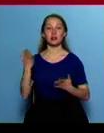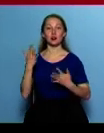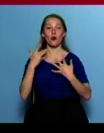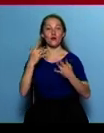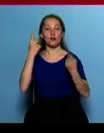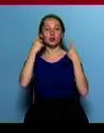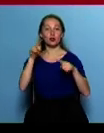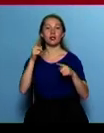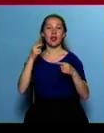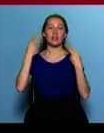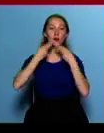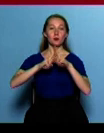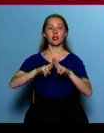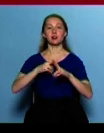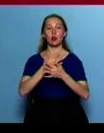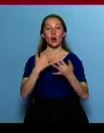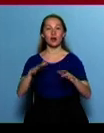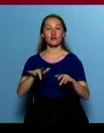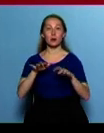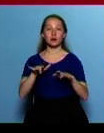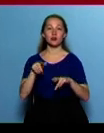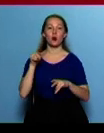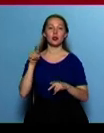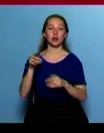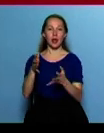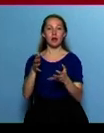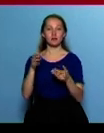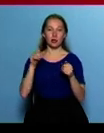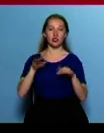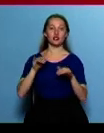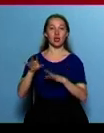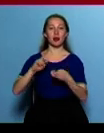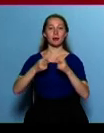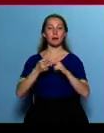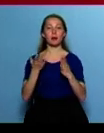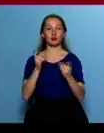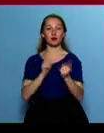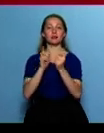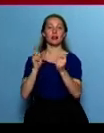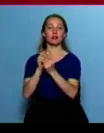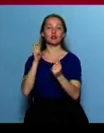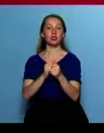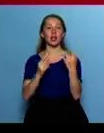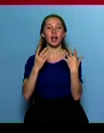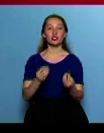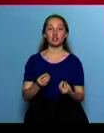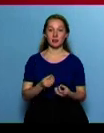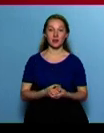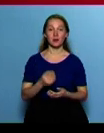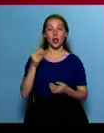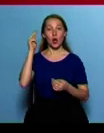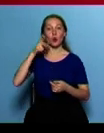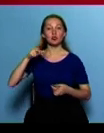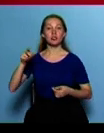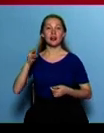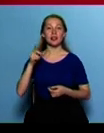и информационными технологиями, сотрудники МЧС привлекли к решению тех проблем, с которыми им приходится сталкиваться практически ежедневно. Ученики